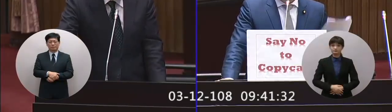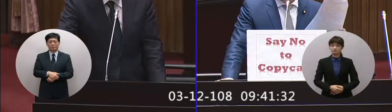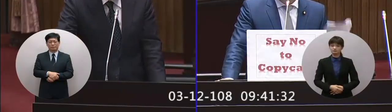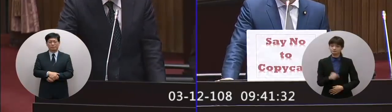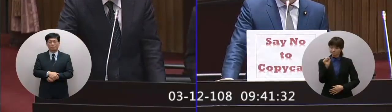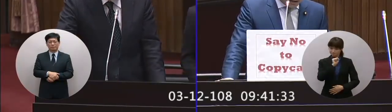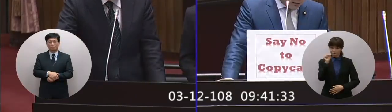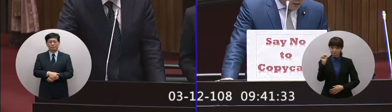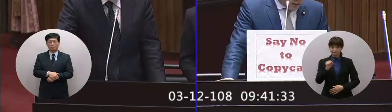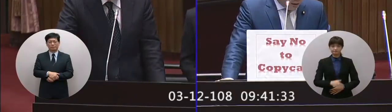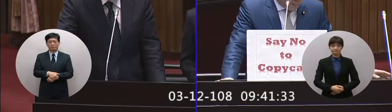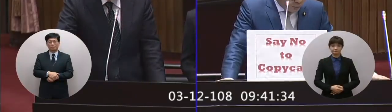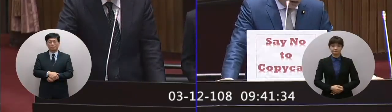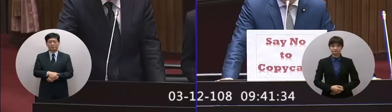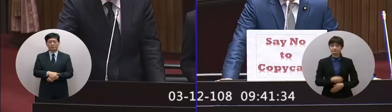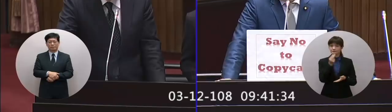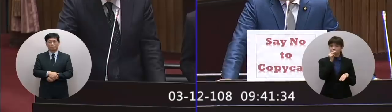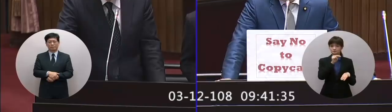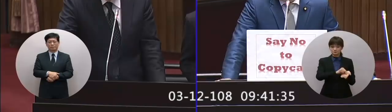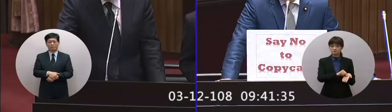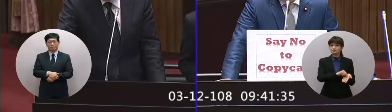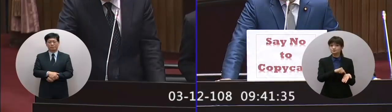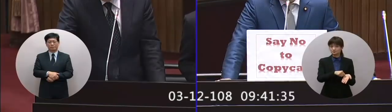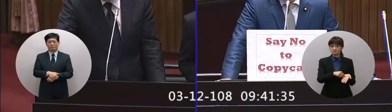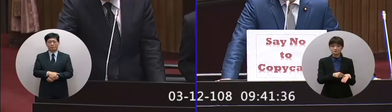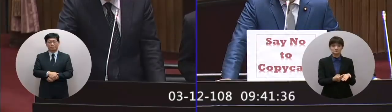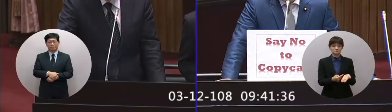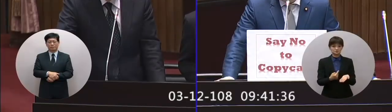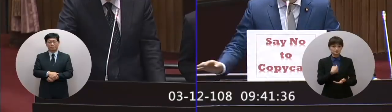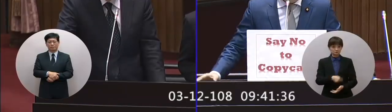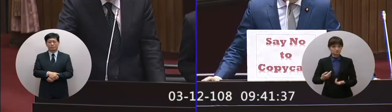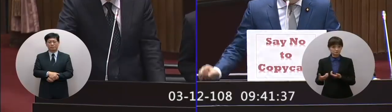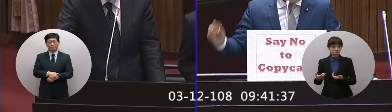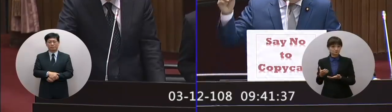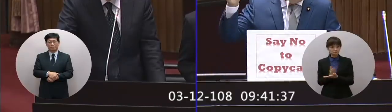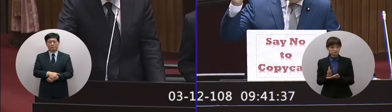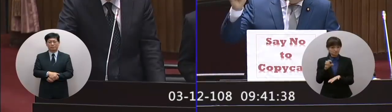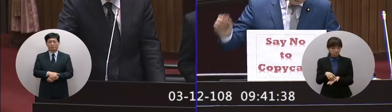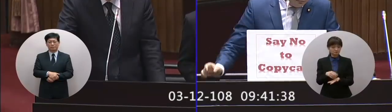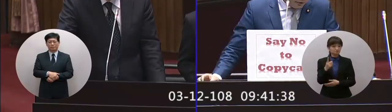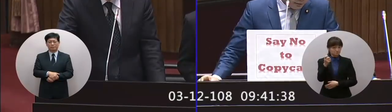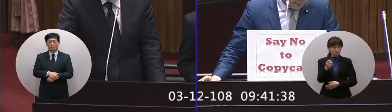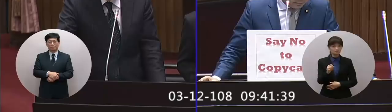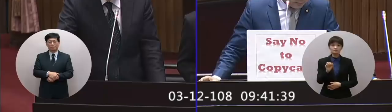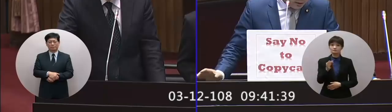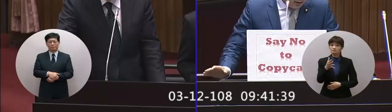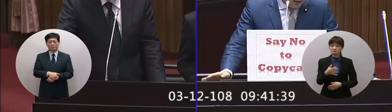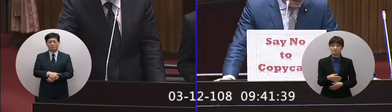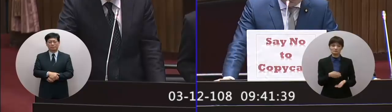对不对？印章不能够做身份认证，因为印章很容易被复